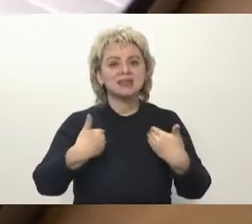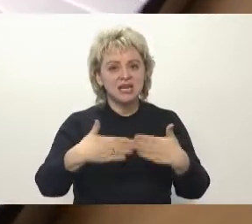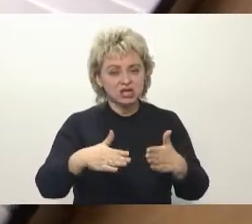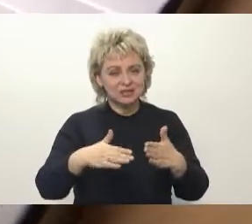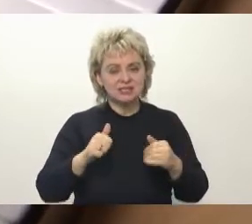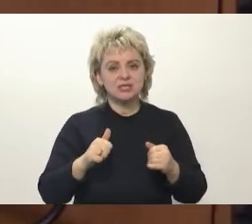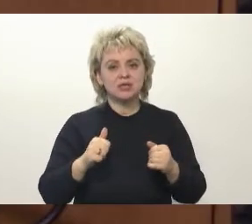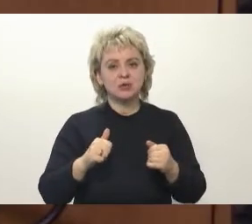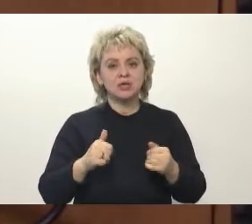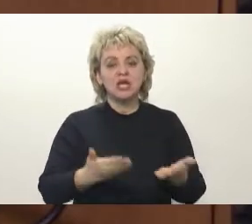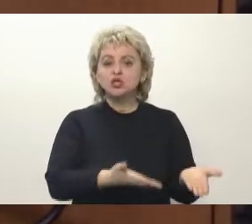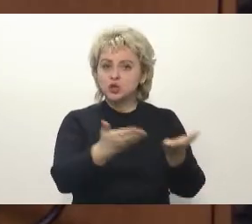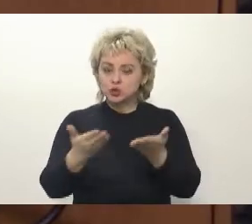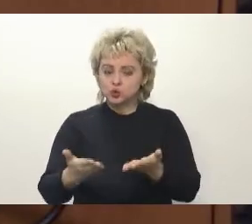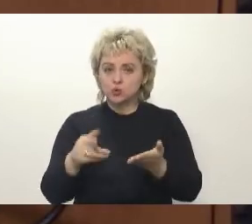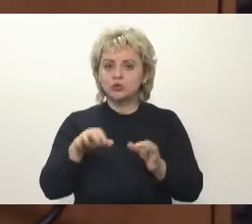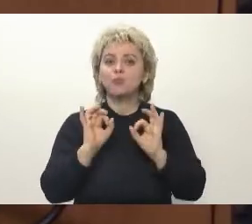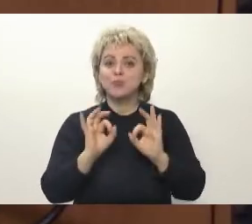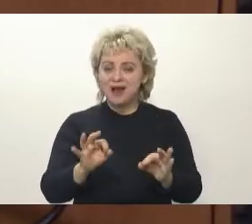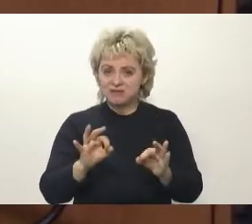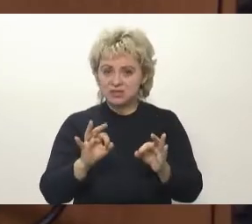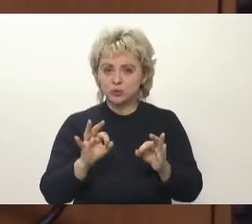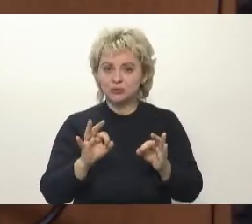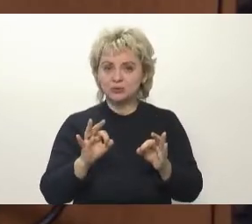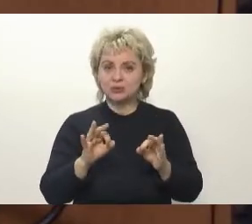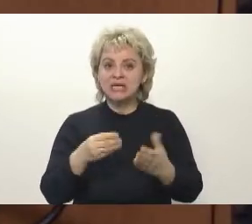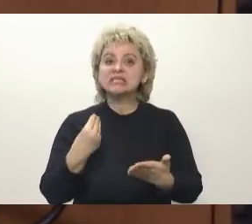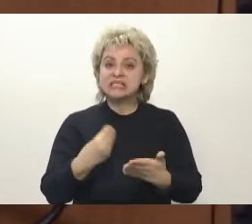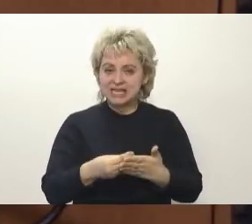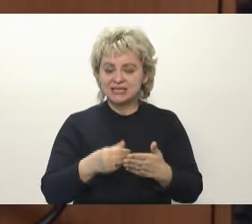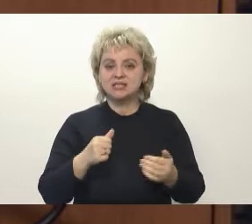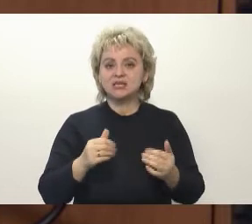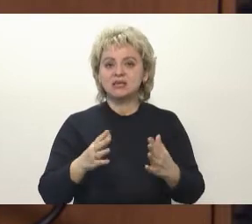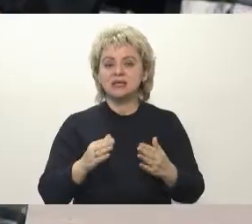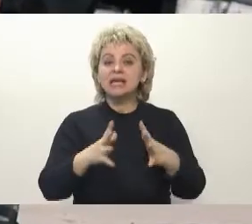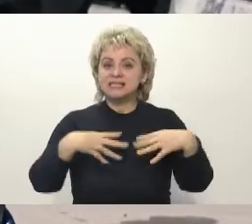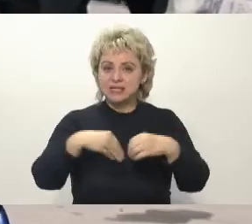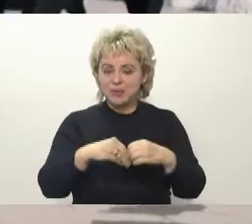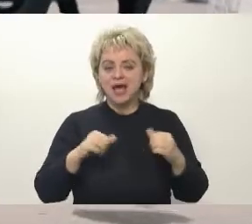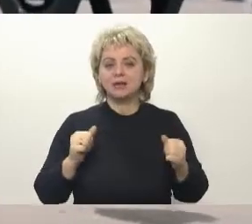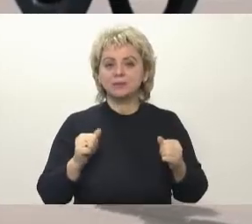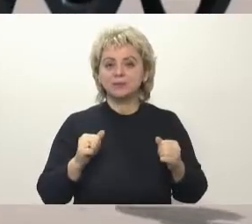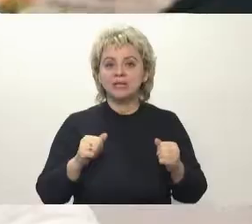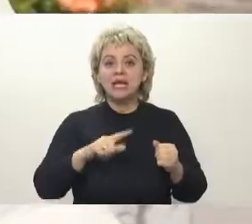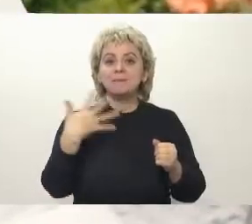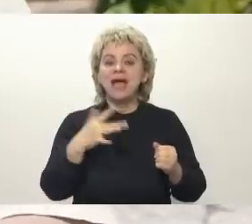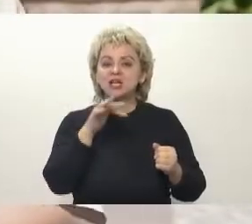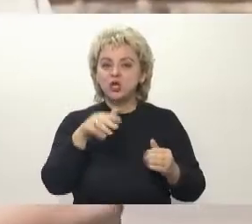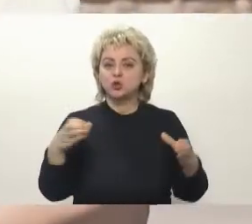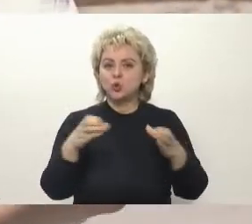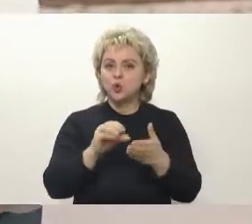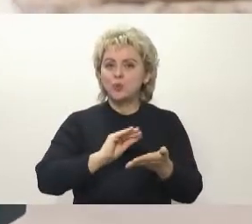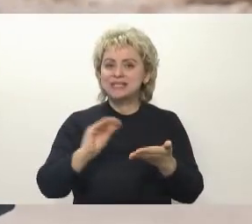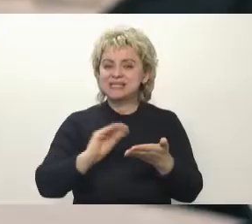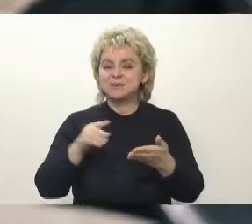открытости несут правильные ценности. Семья. За 5 лет группа